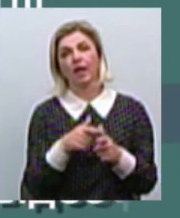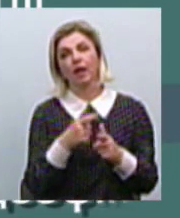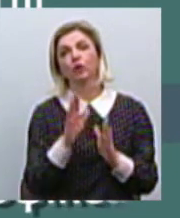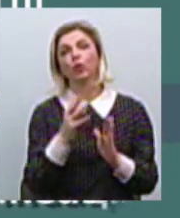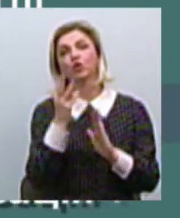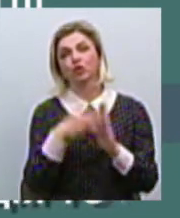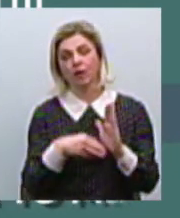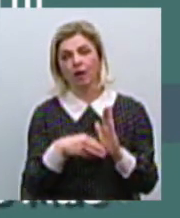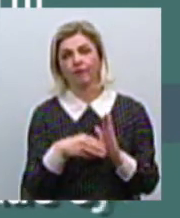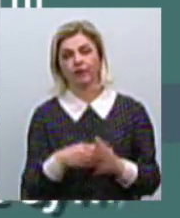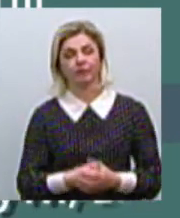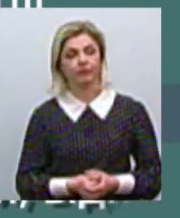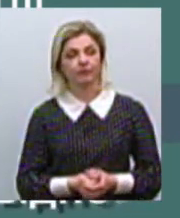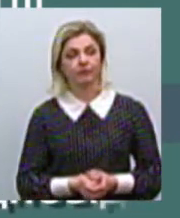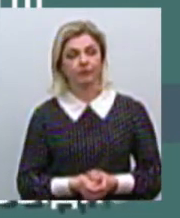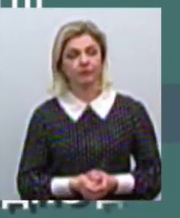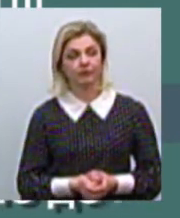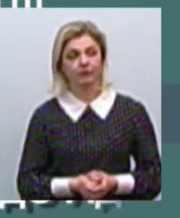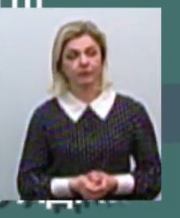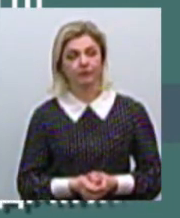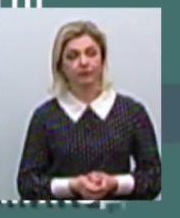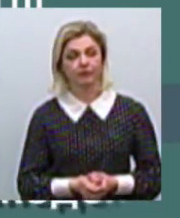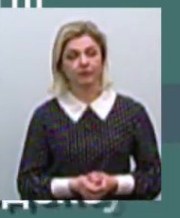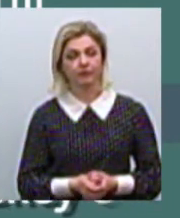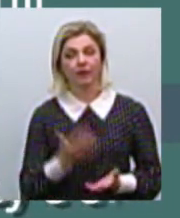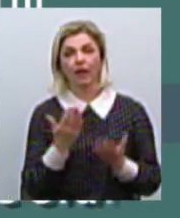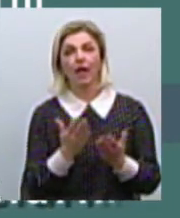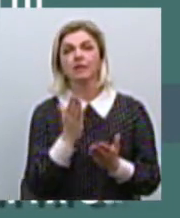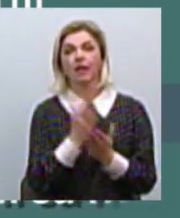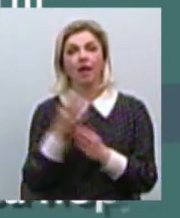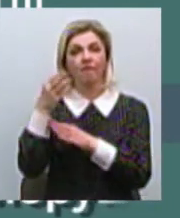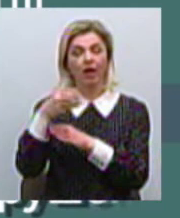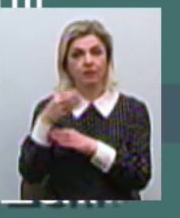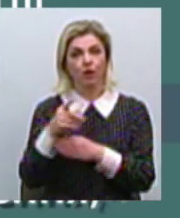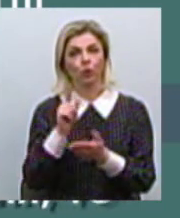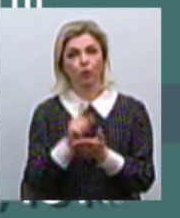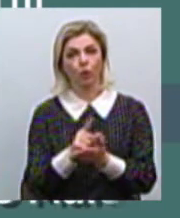все головне, що якщо є відеофіксація, то має бути відповідно до